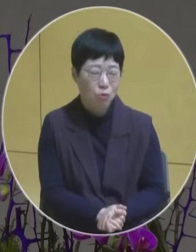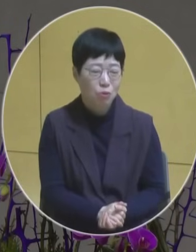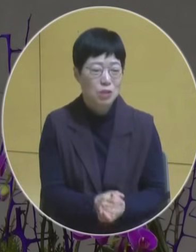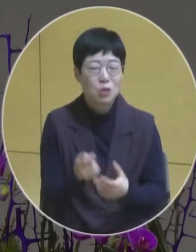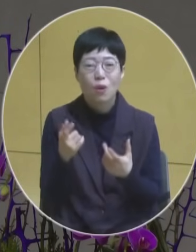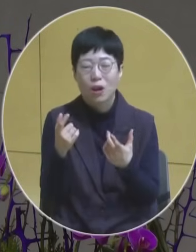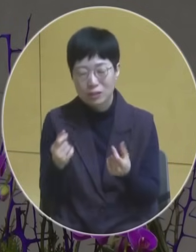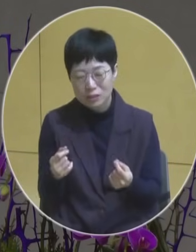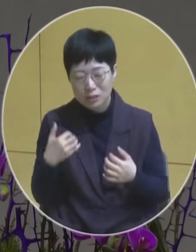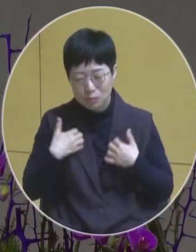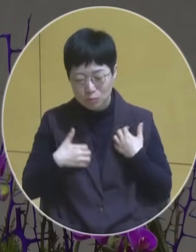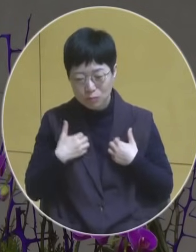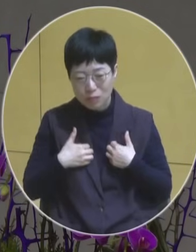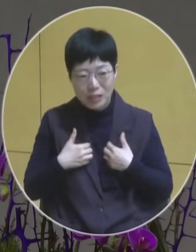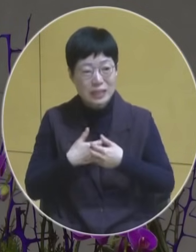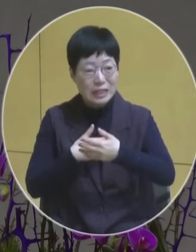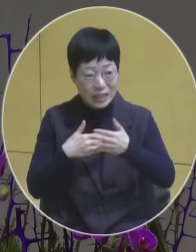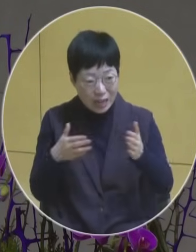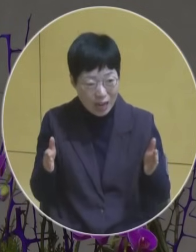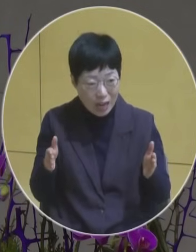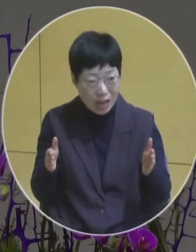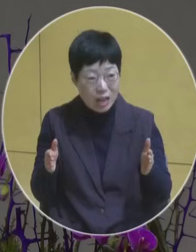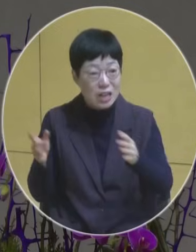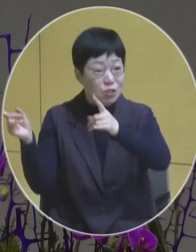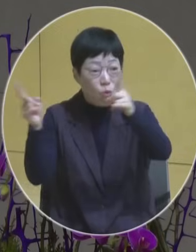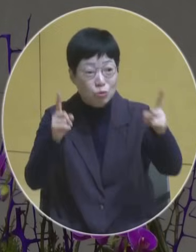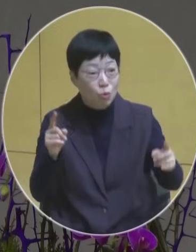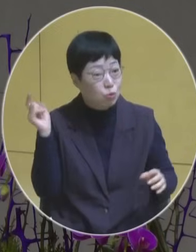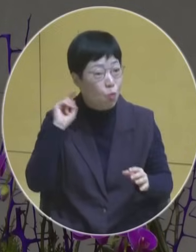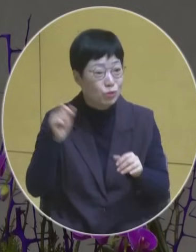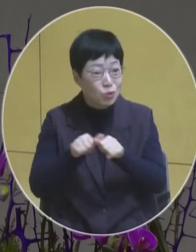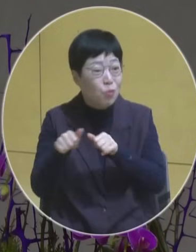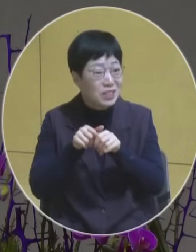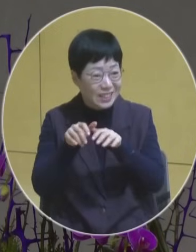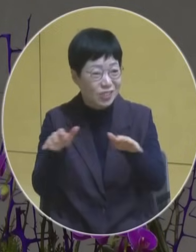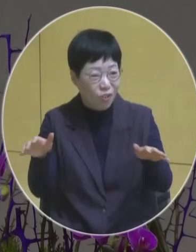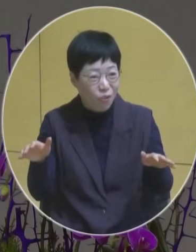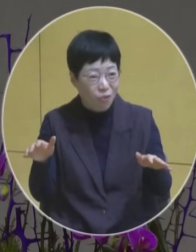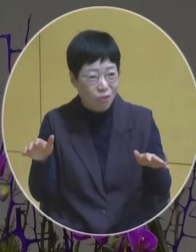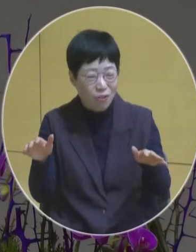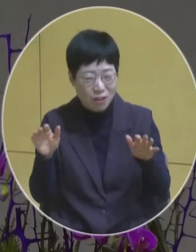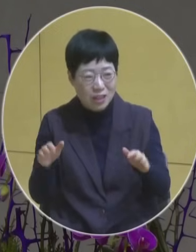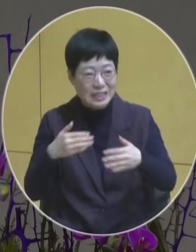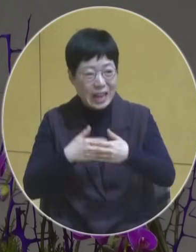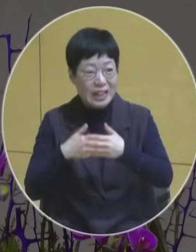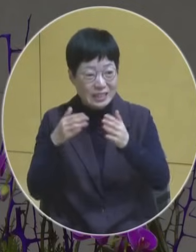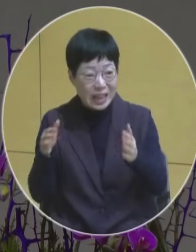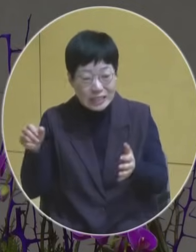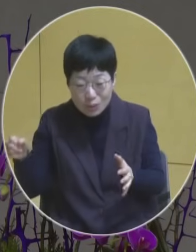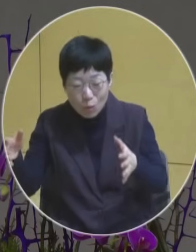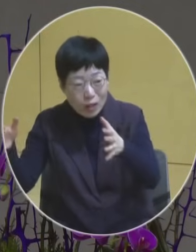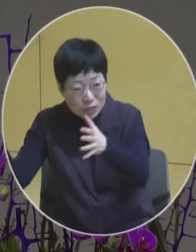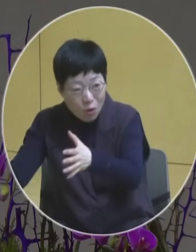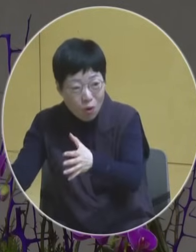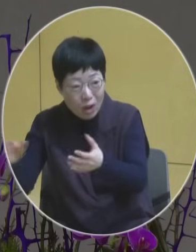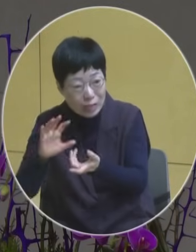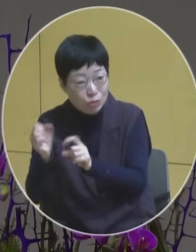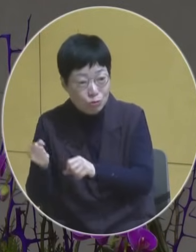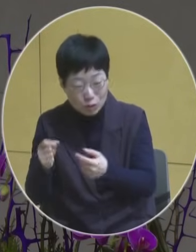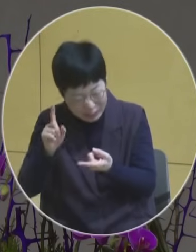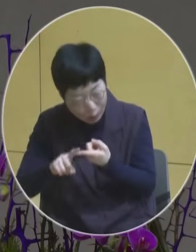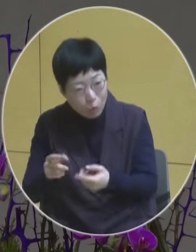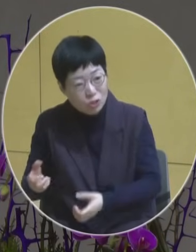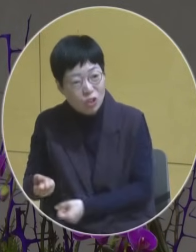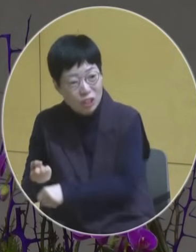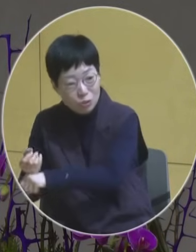또 이런 기쁜 암상자가 전국으로 많이 이렇게 알려지게 됐어요. 그래서 많이 우리 상자 그대로 들고 가서 또 하시는 분들도 많이